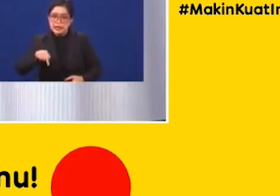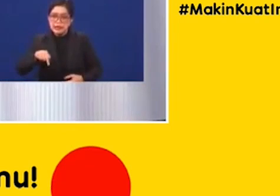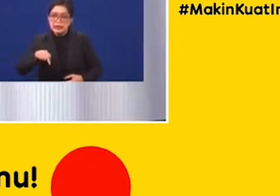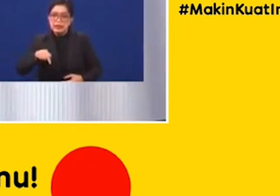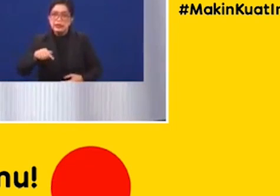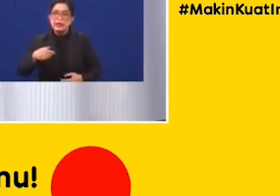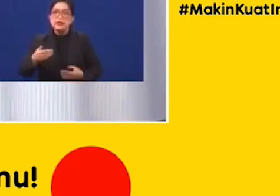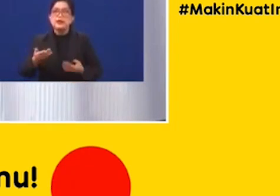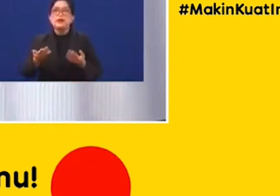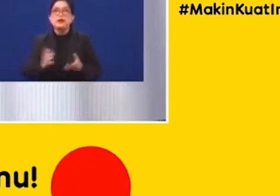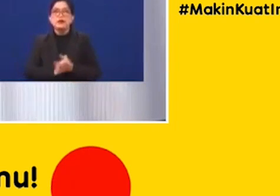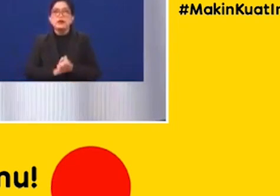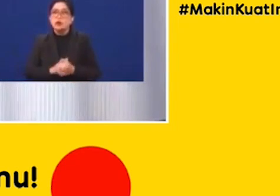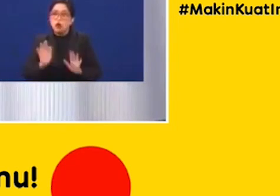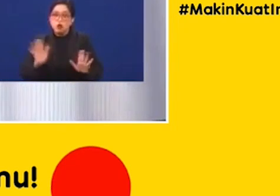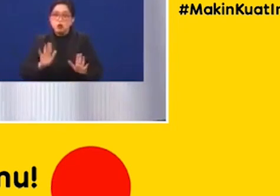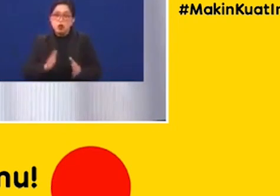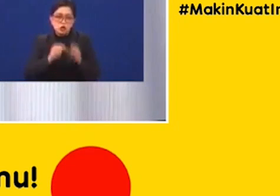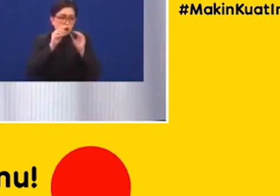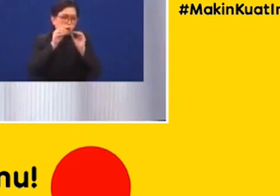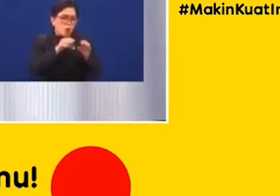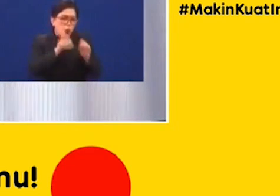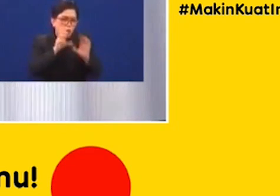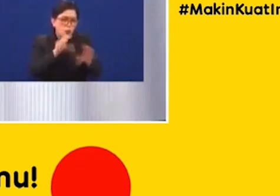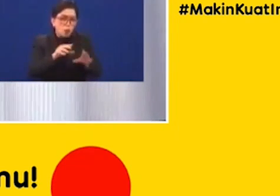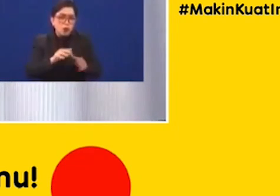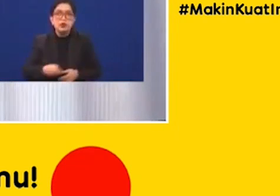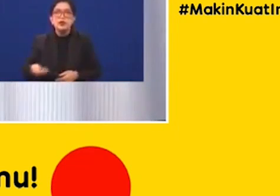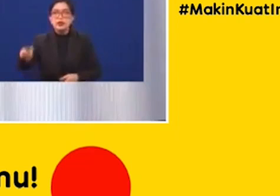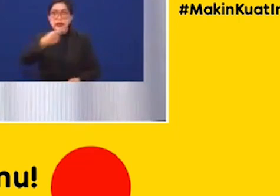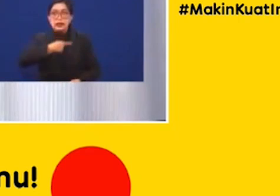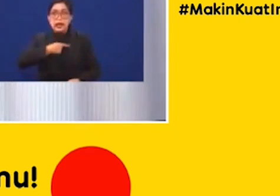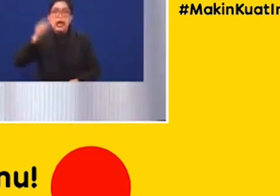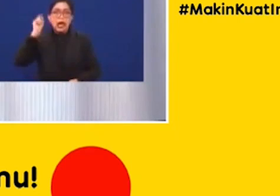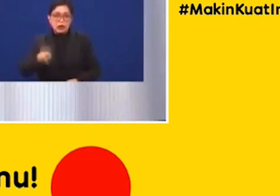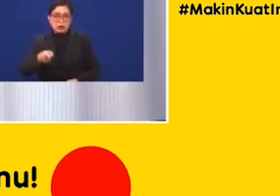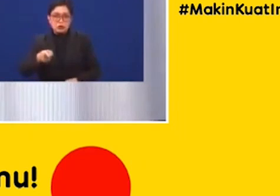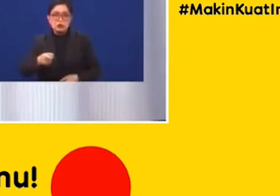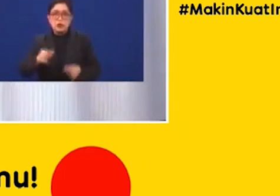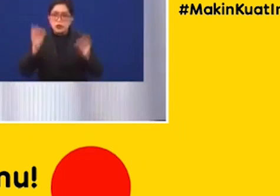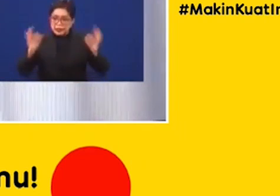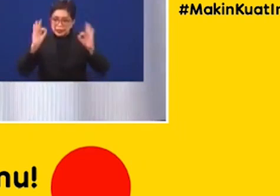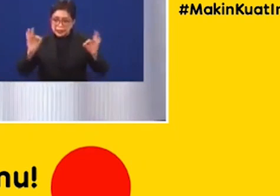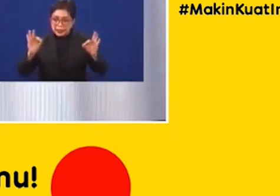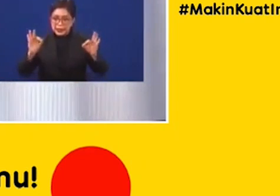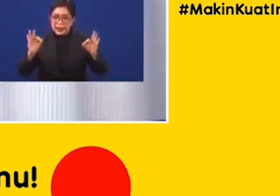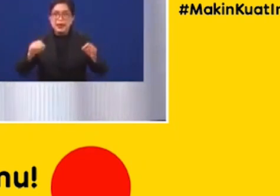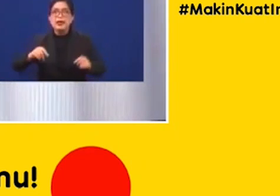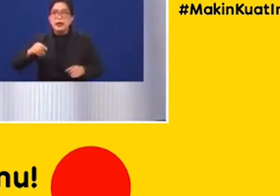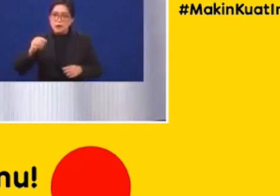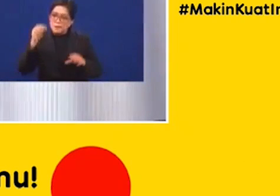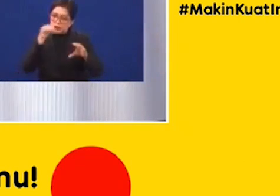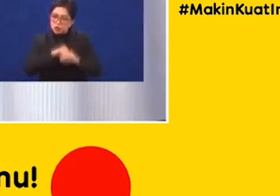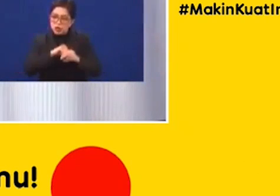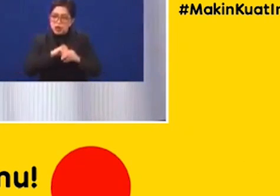walaupun tidak bersifat endokrin nasi tapi harus bersifat edukatif harus dimasukkan kedalam